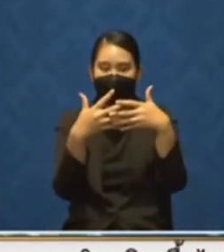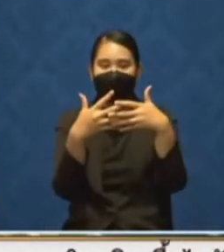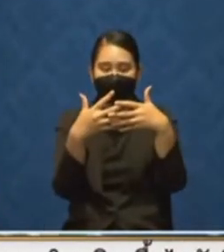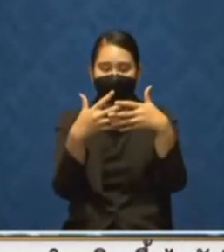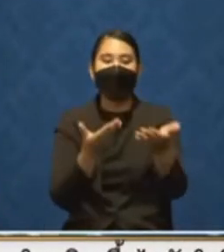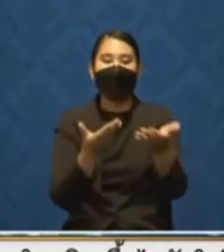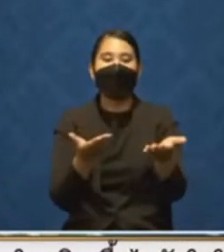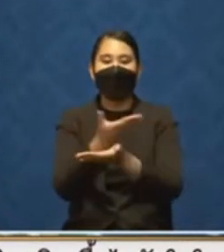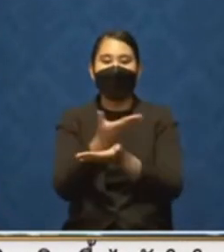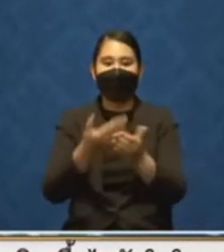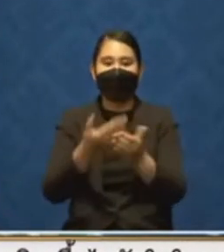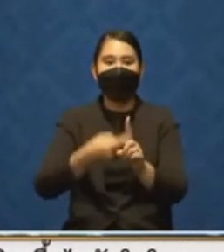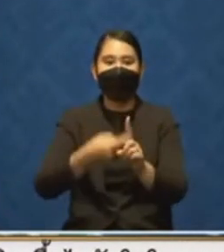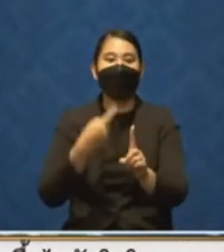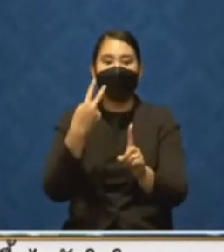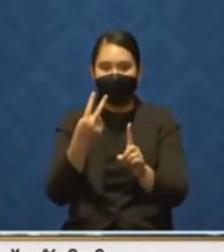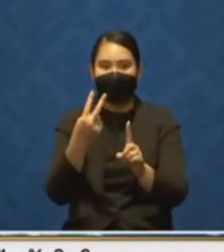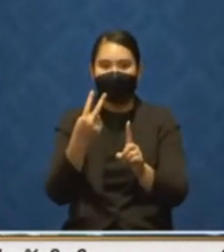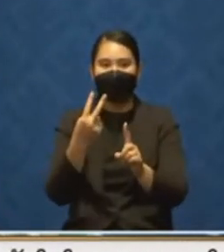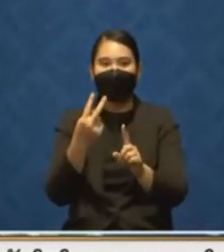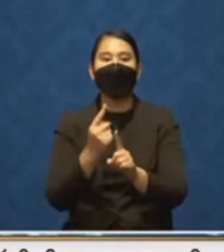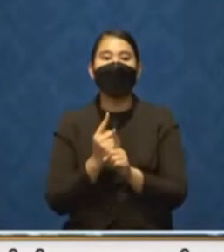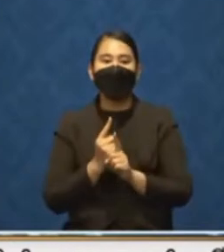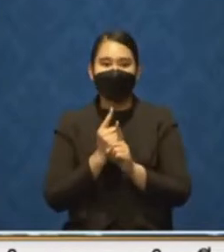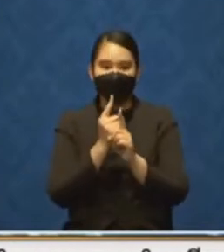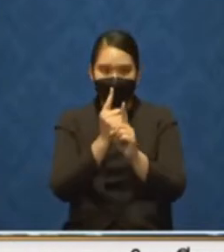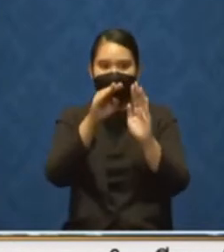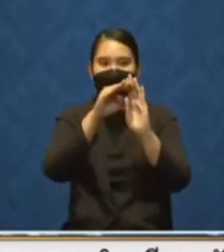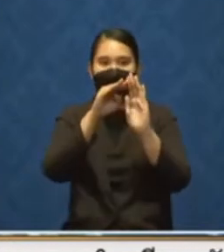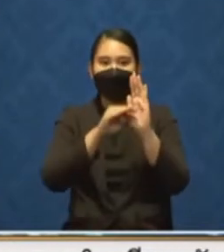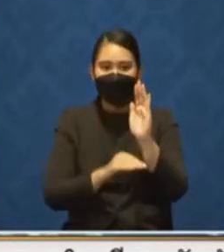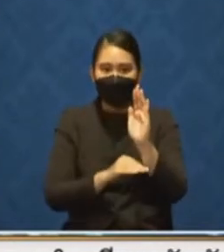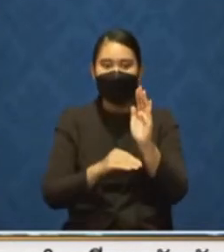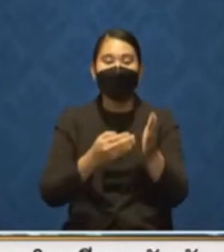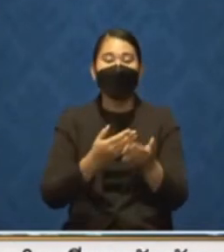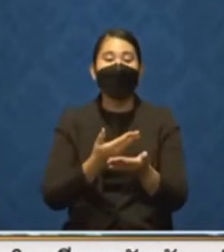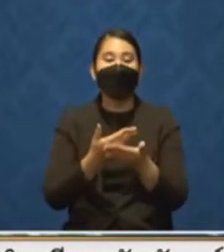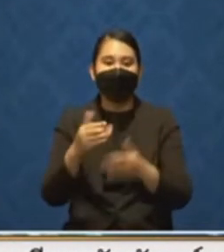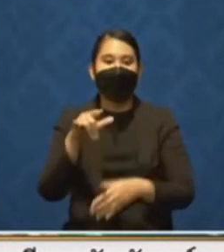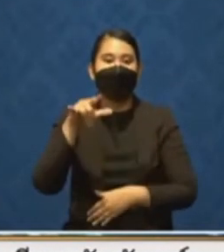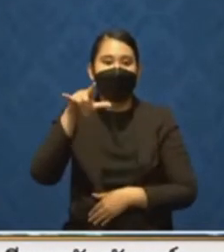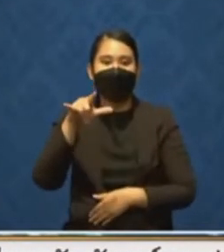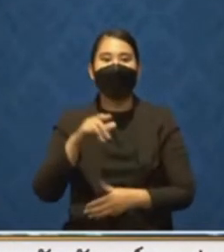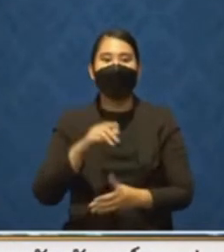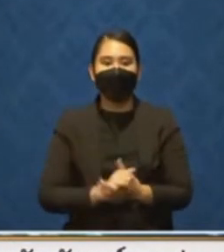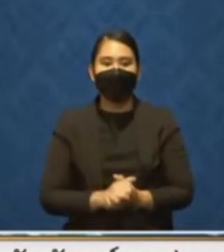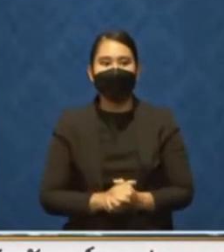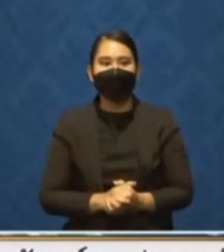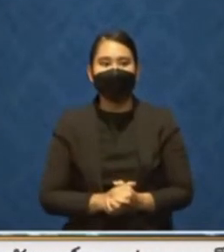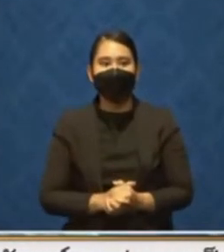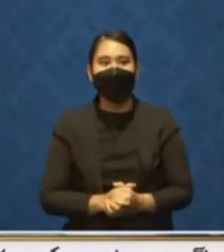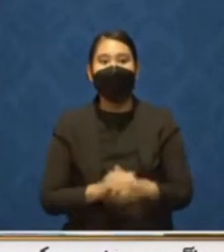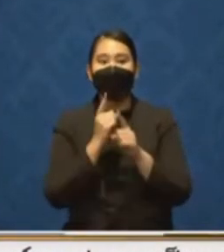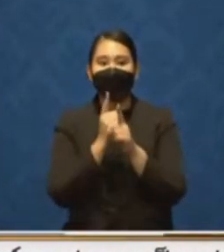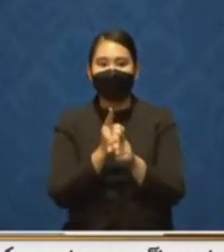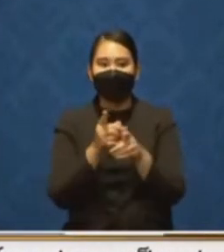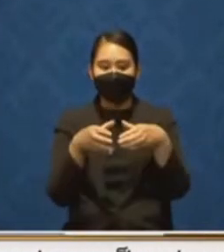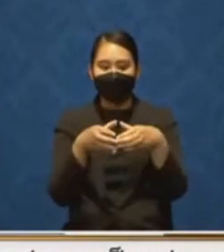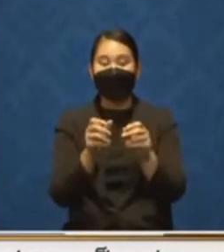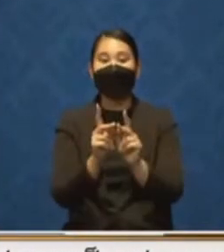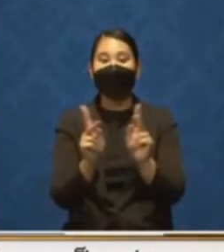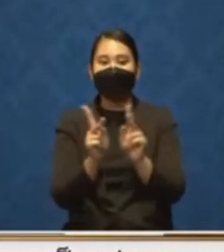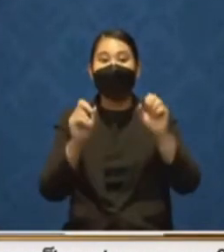นาในเดือนกุมภาพันธ์นี้ก็เป็นไปตามขั้นตอนการสถานีBTS Wasteนะครับอันนี้ก็แล้วแต่นะครับอนันต์พิการจะพี่นานะครับ